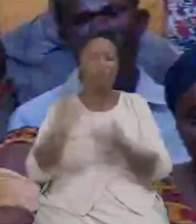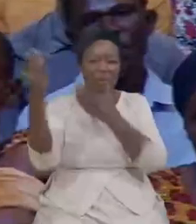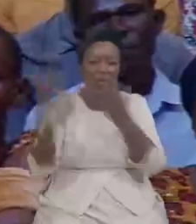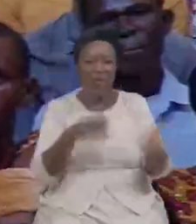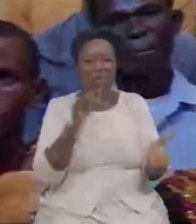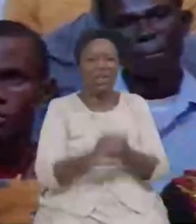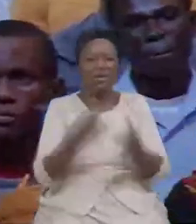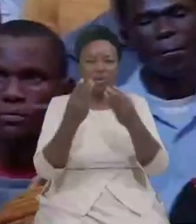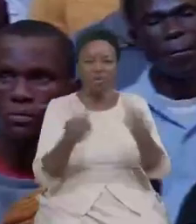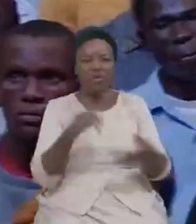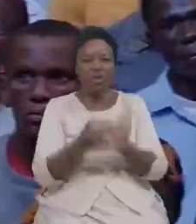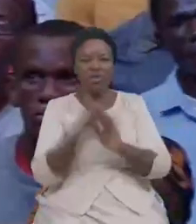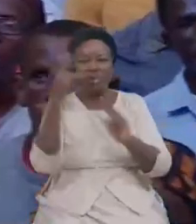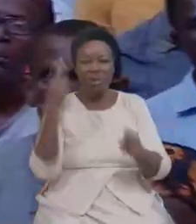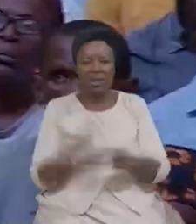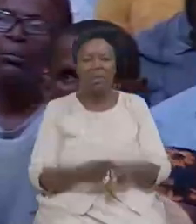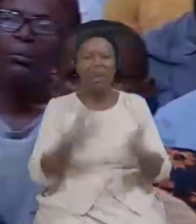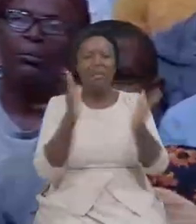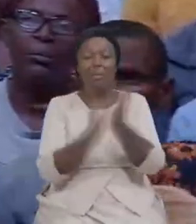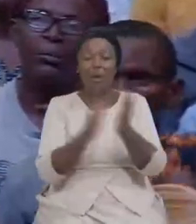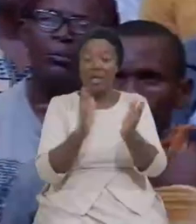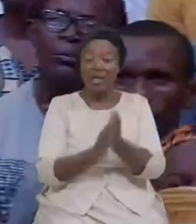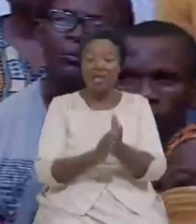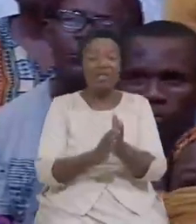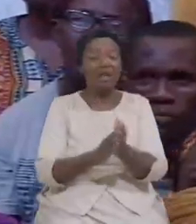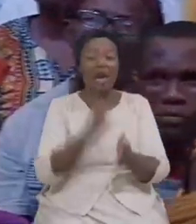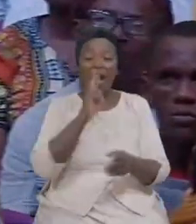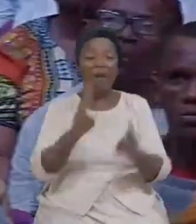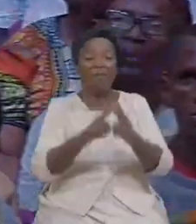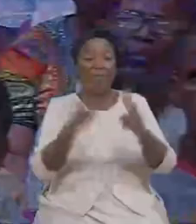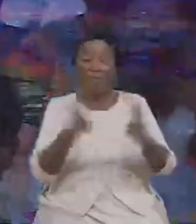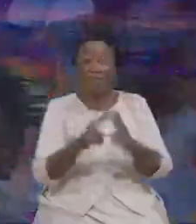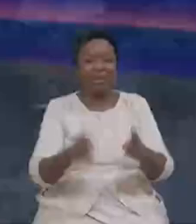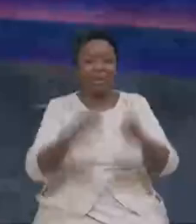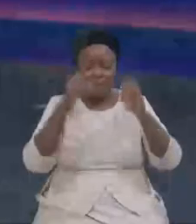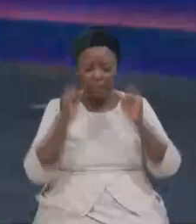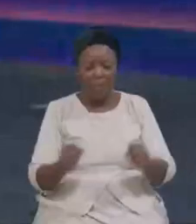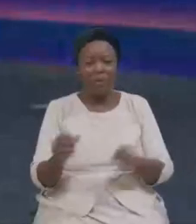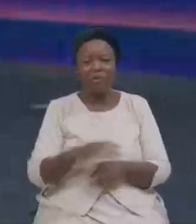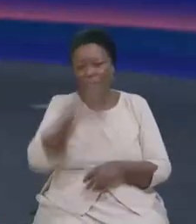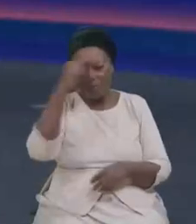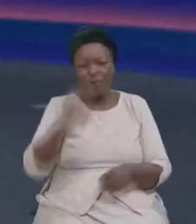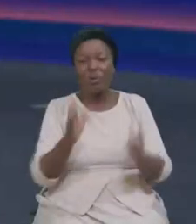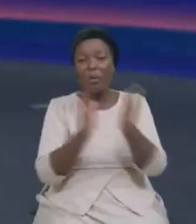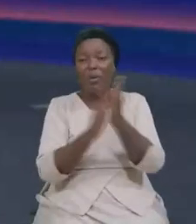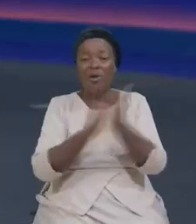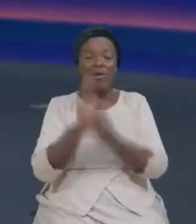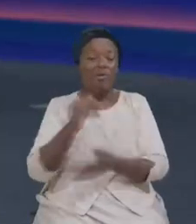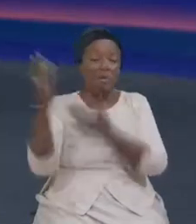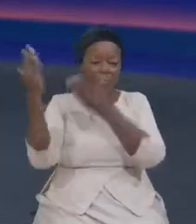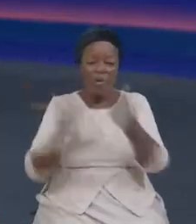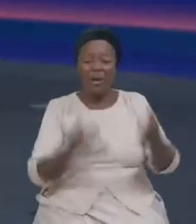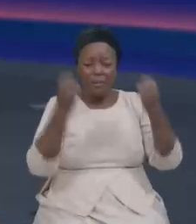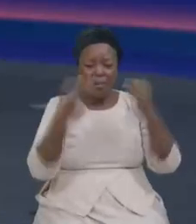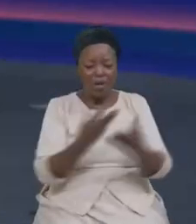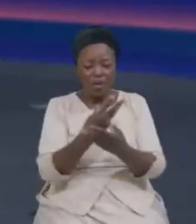dire, les louanges sont puissantes. Parce que ces louanges apportent des solutions merveilleuses dans nos vies.